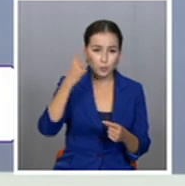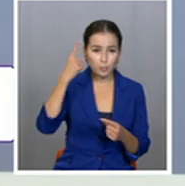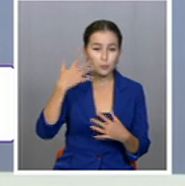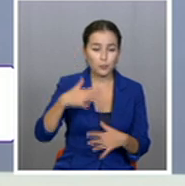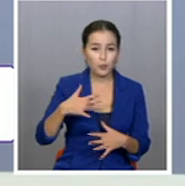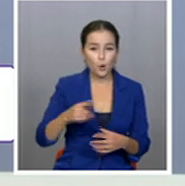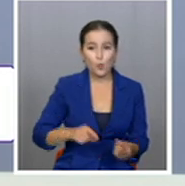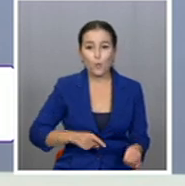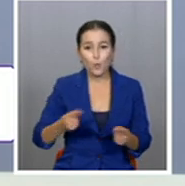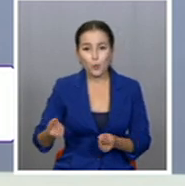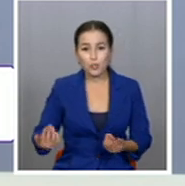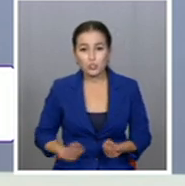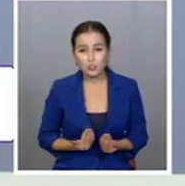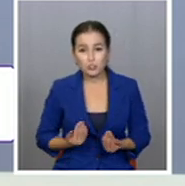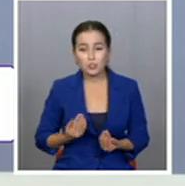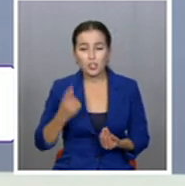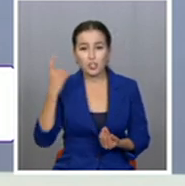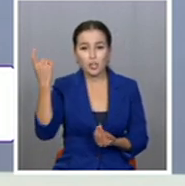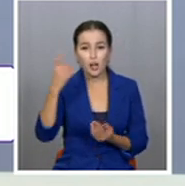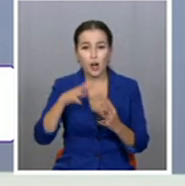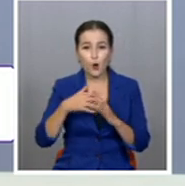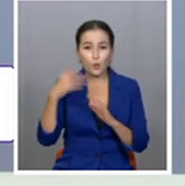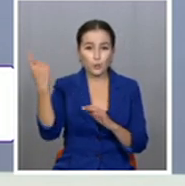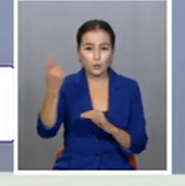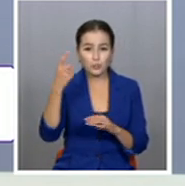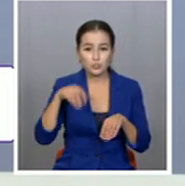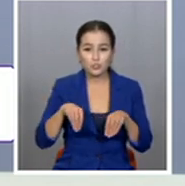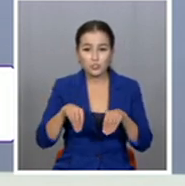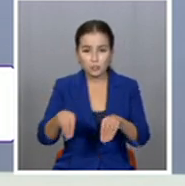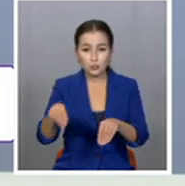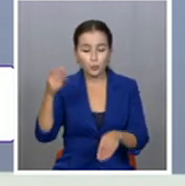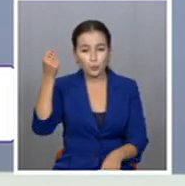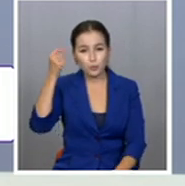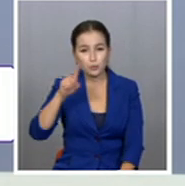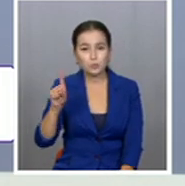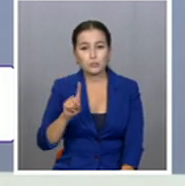Көшпелілердегі егіншілікті бағалайсыз.